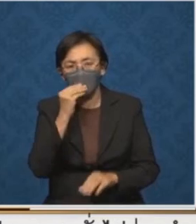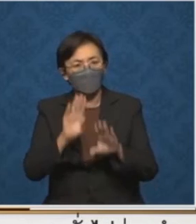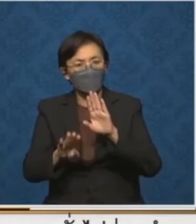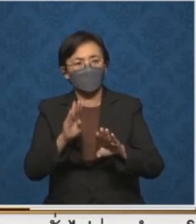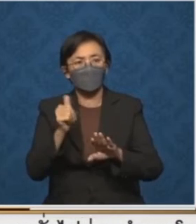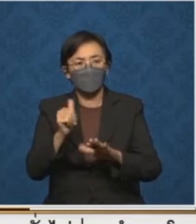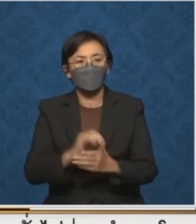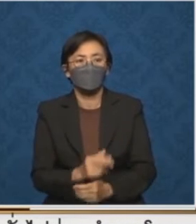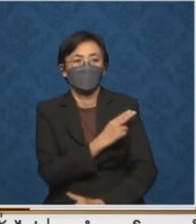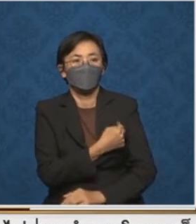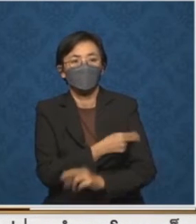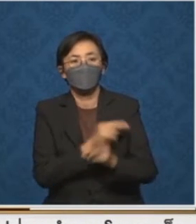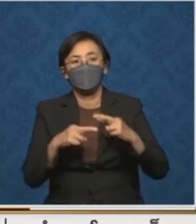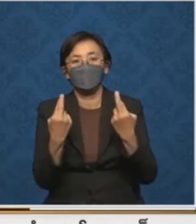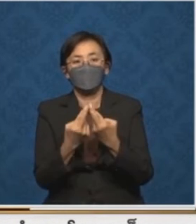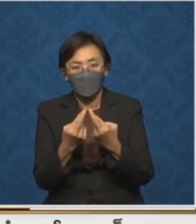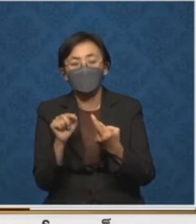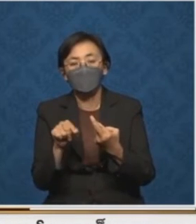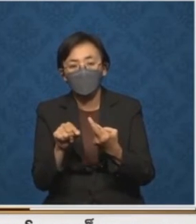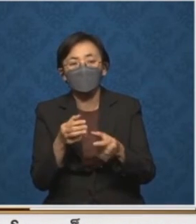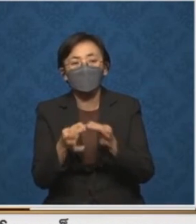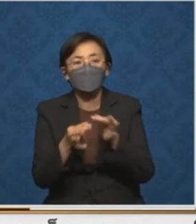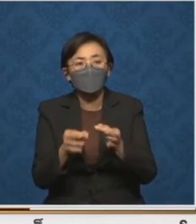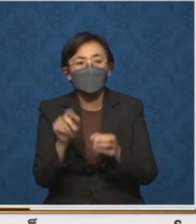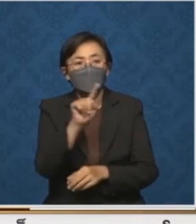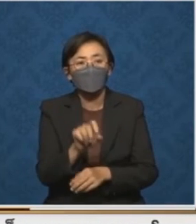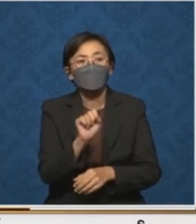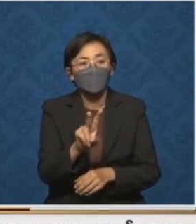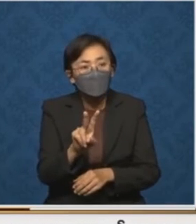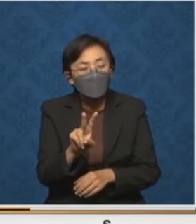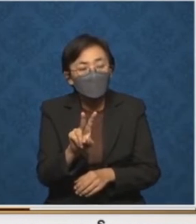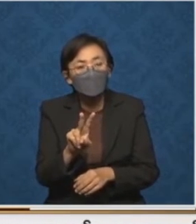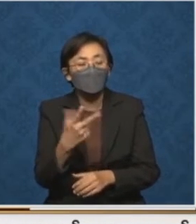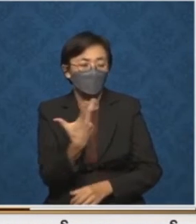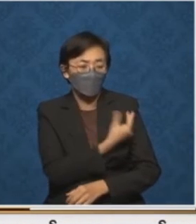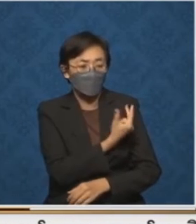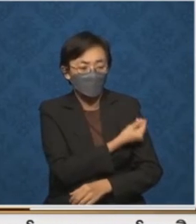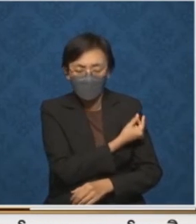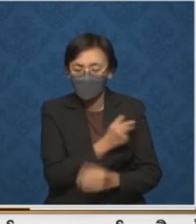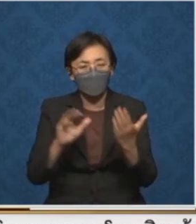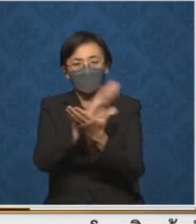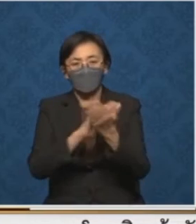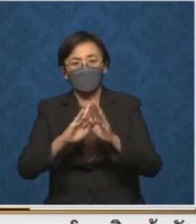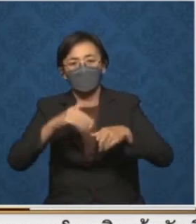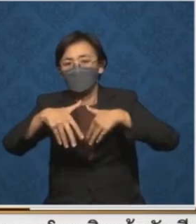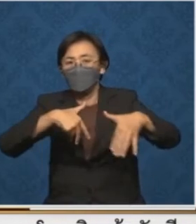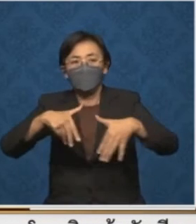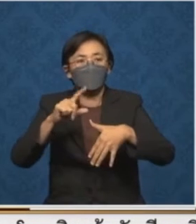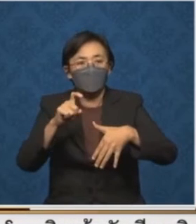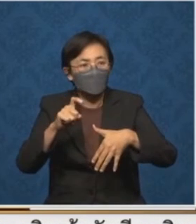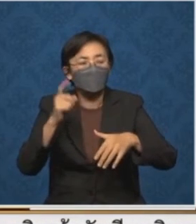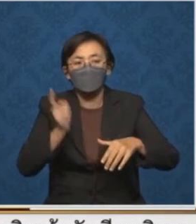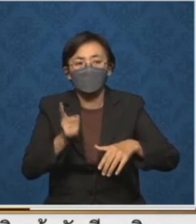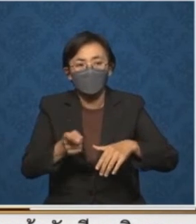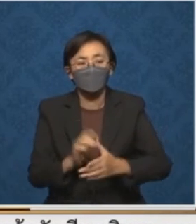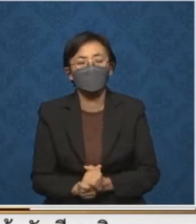แลมจะไปสู้เขาได้หอครัไ้นี่ที่ผมดึงมาเพระว่าอ๋อ หมอคนนี้แดงภาพได้เห็นชัดง่ายต่ารเขาใจไป